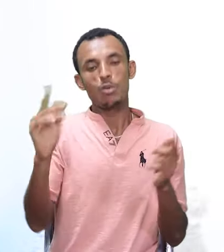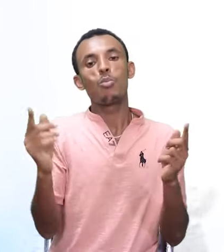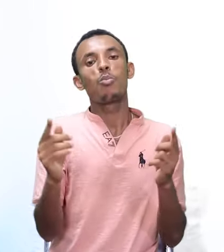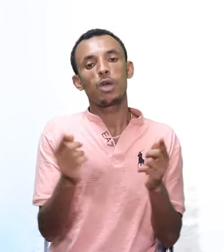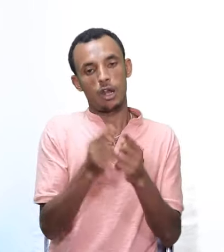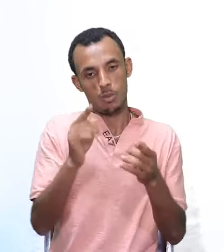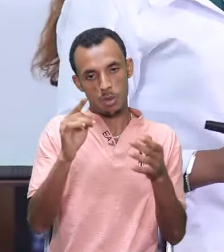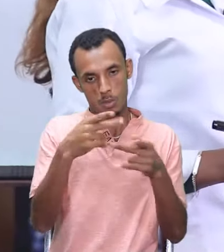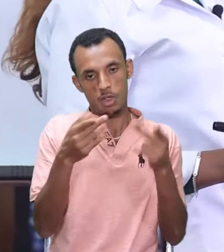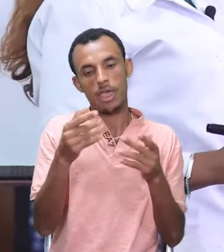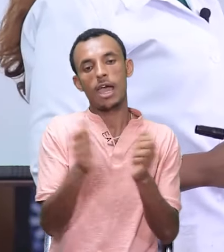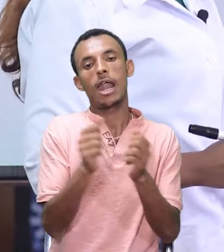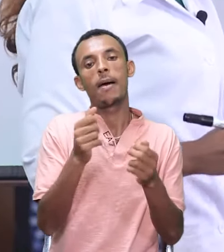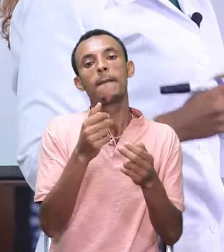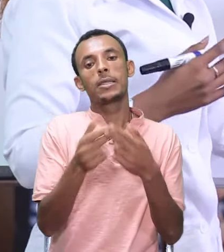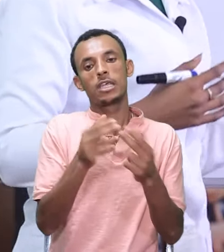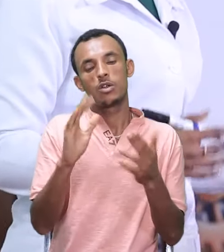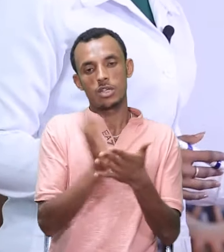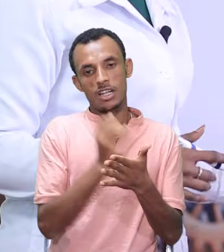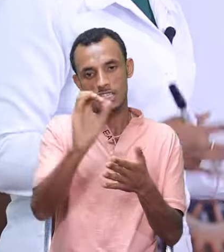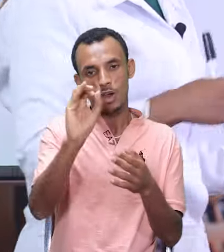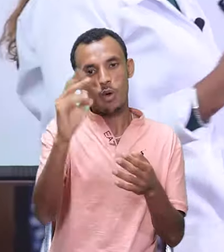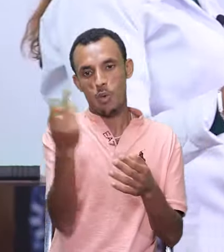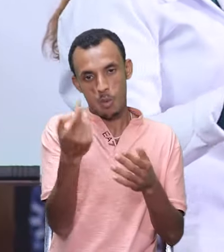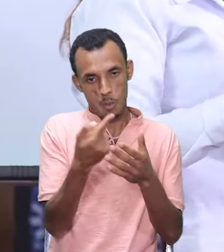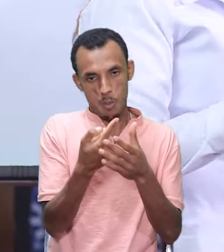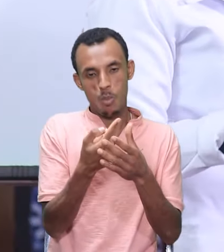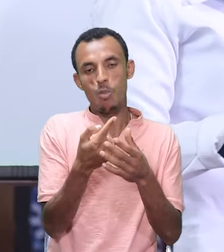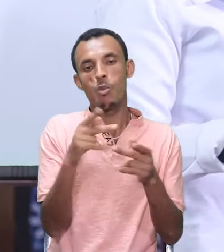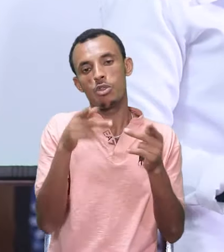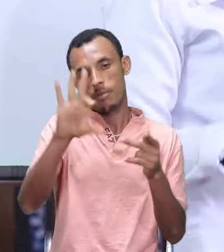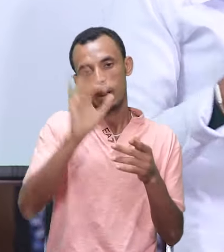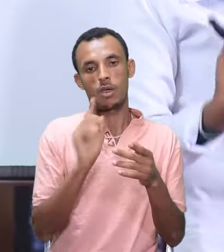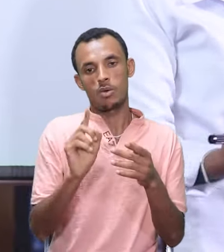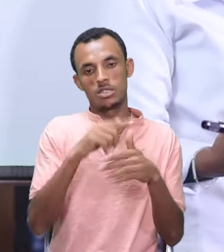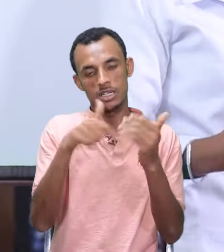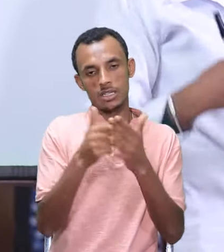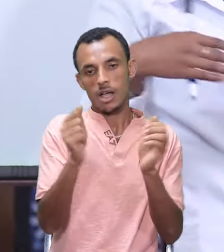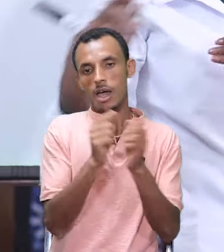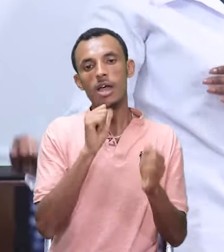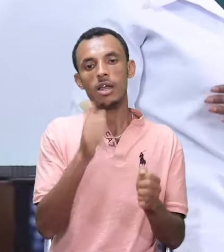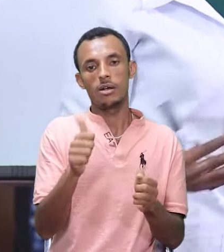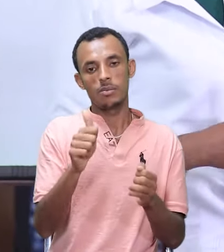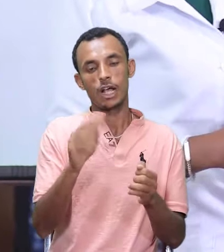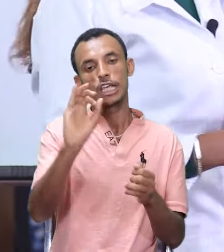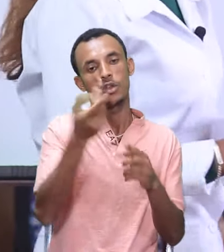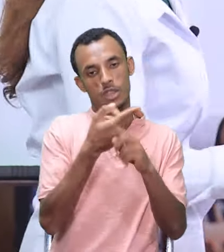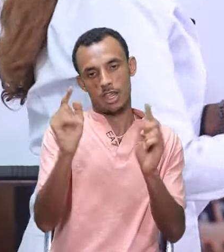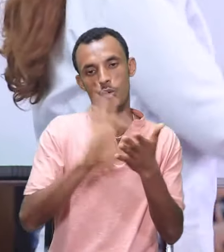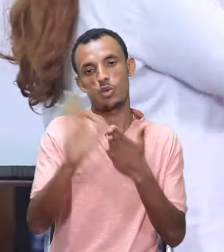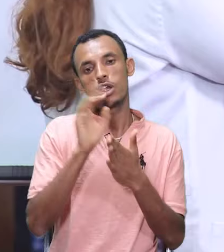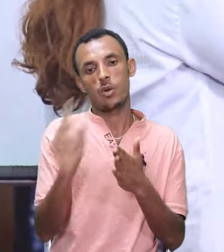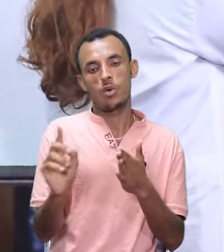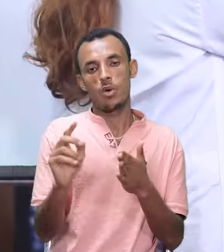ብዜት እንወስዳለን። 0 ሁሉም ብዜት ላይ የምናገኘው ስለሆነ የጋራ ብዜት ብለን አንወስደውም። የጋራ ብዜት ምንለው ከዜሮ የተለየ ቁጥር ነው